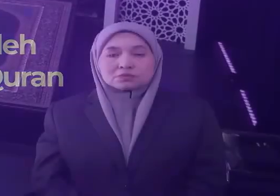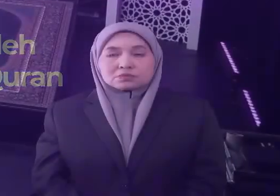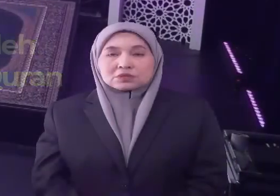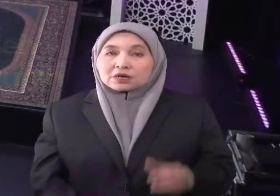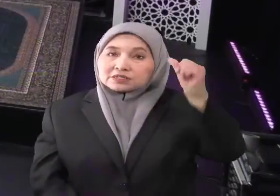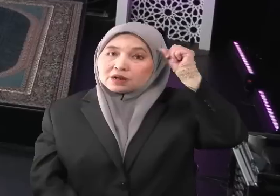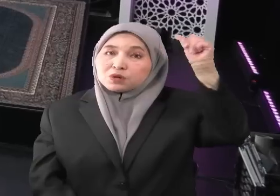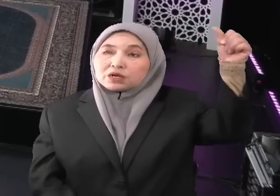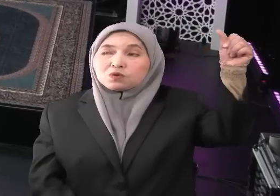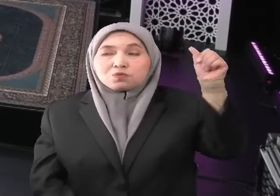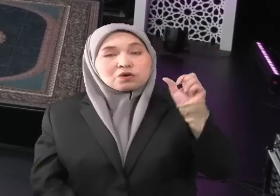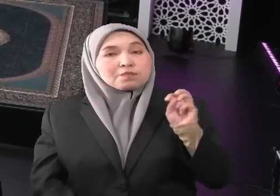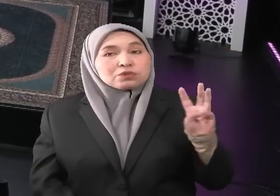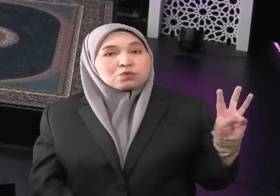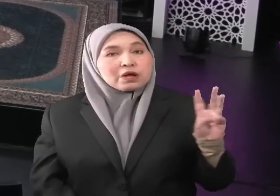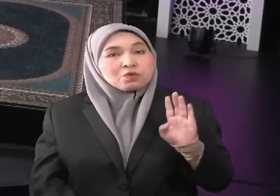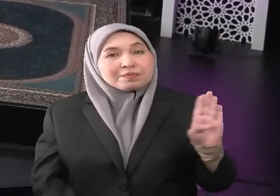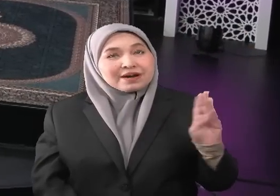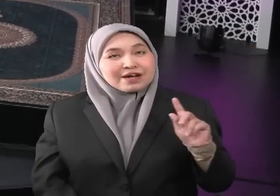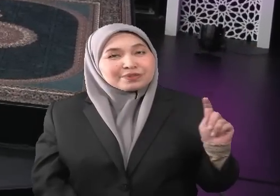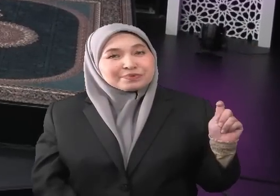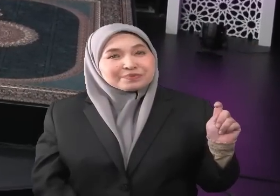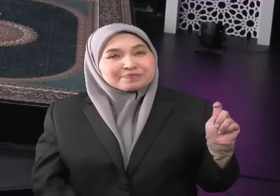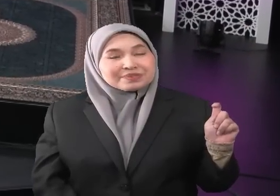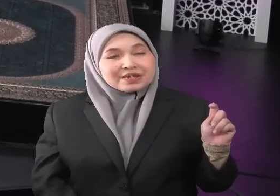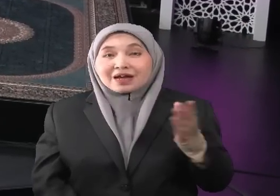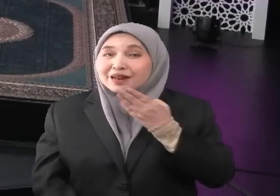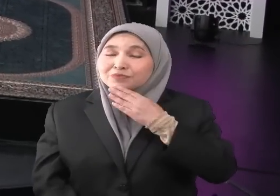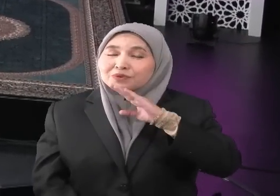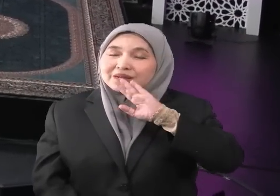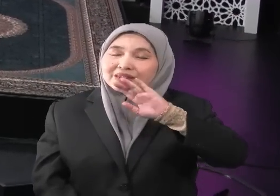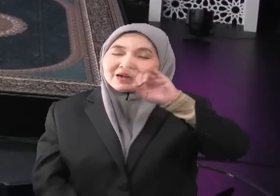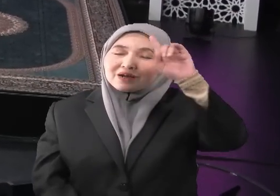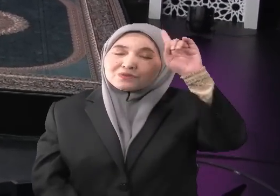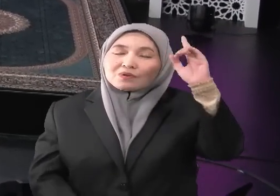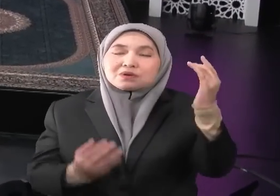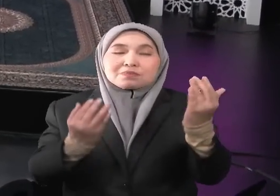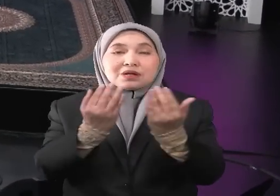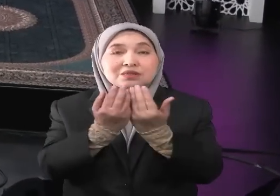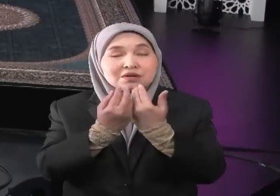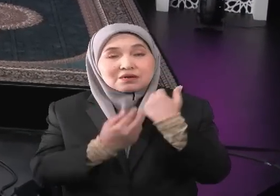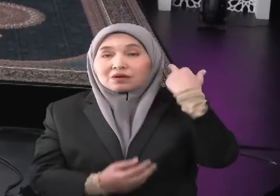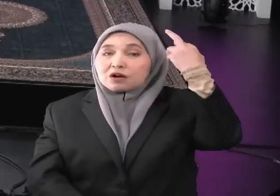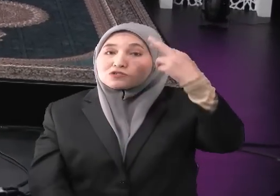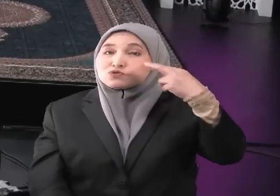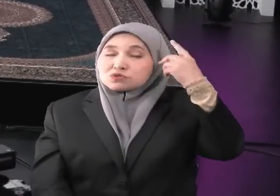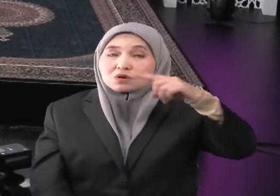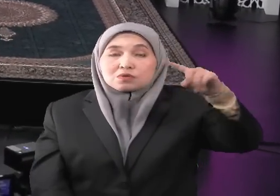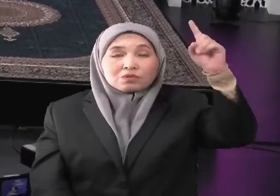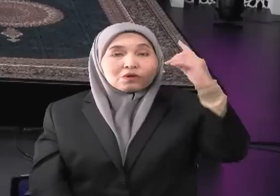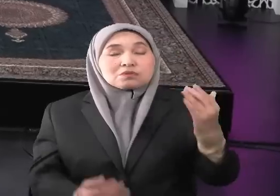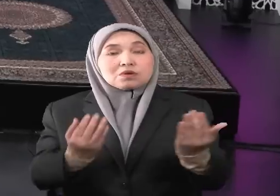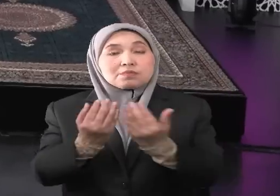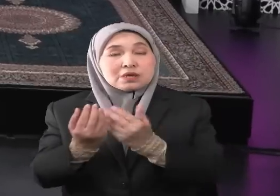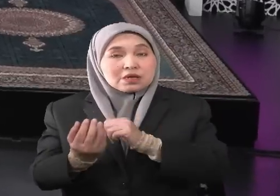Assalamualaikum Warahmatullahi Wabarakatuh Alhamdulillah washolatu wassalamu ala rasulillah wa ala